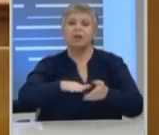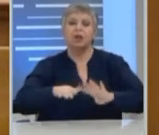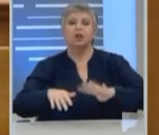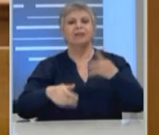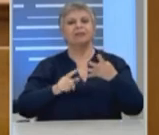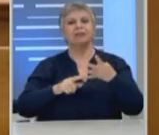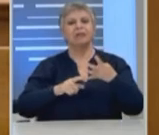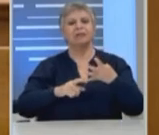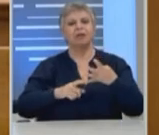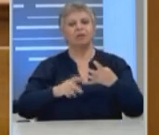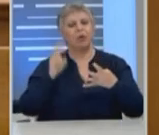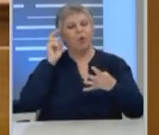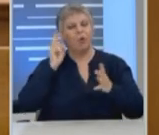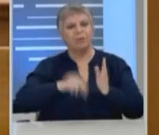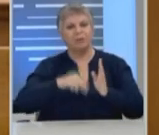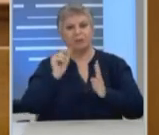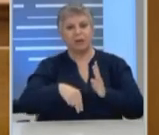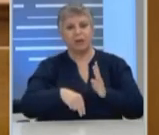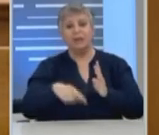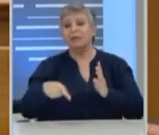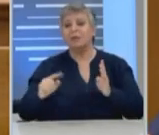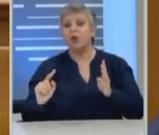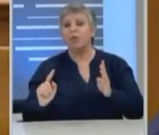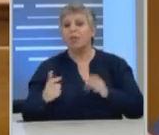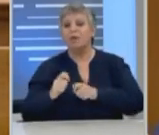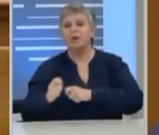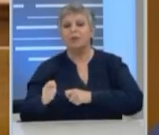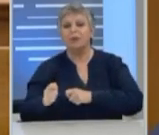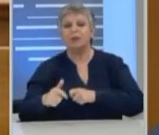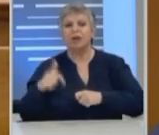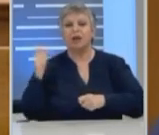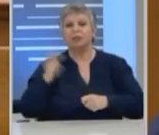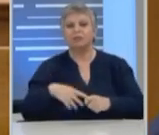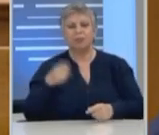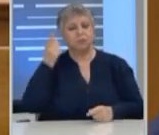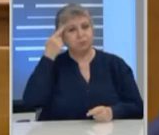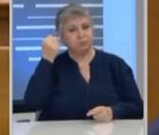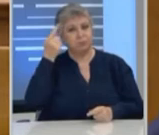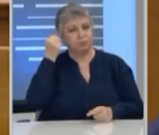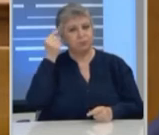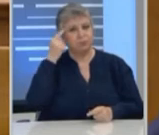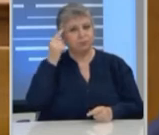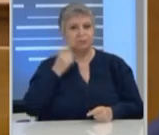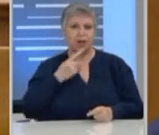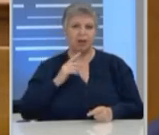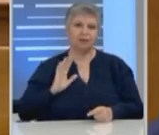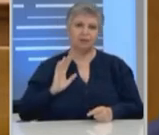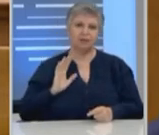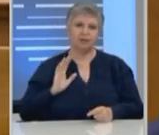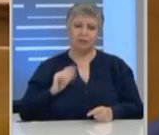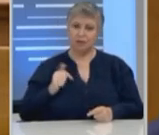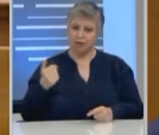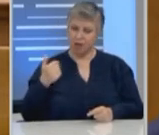αντίμετρα είναι αέρας κομπανιστός. Μάλιστα. Εγώ κύριε Μητσοτάκη θα τις κρατήσω αυτές τις δηλώσεις